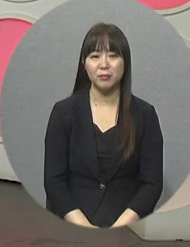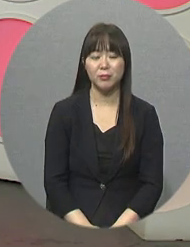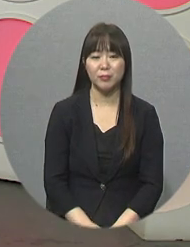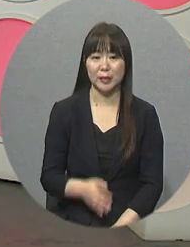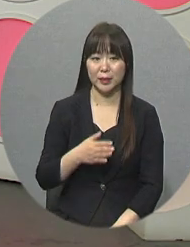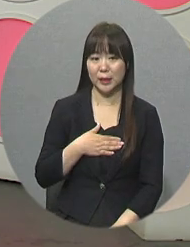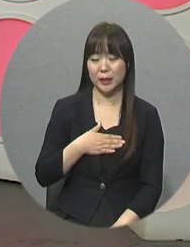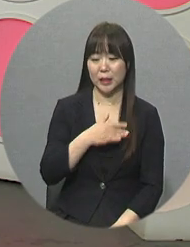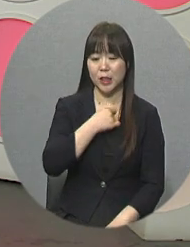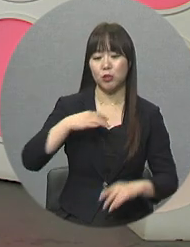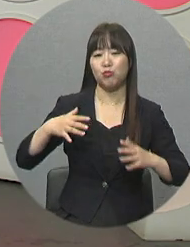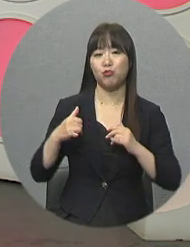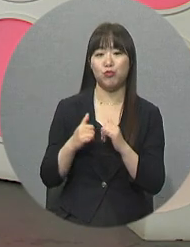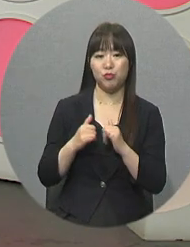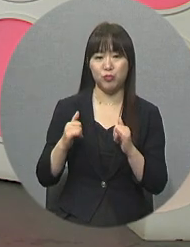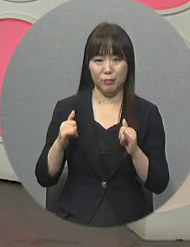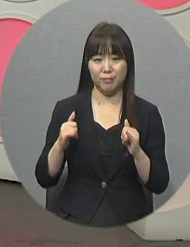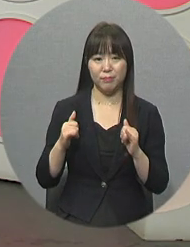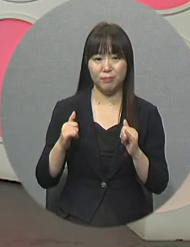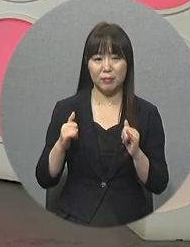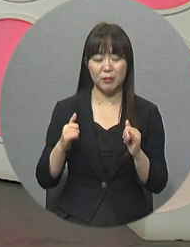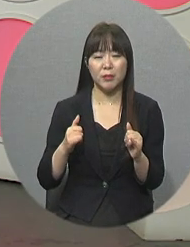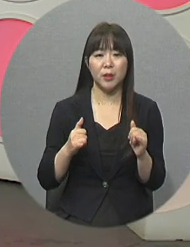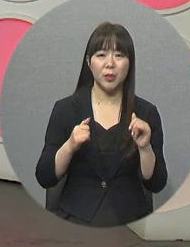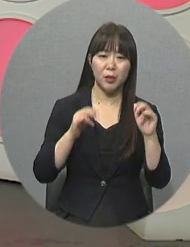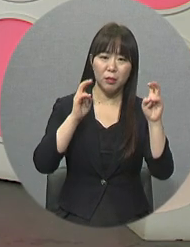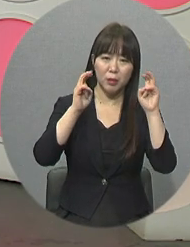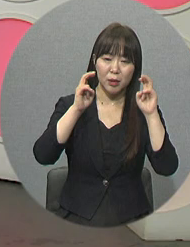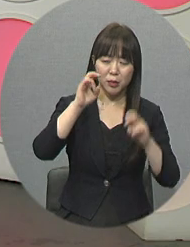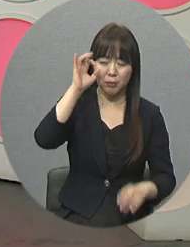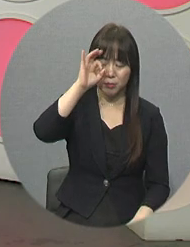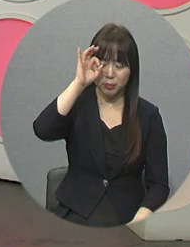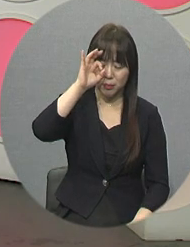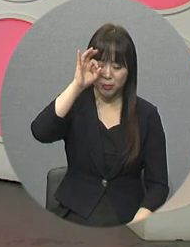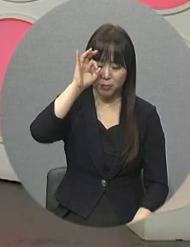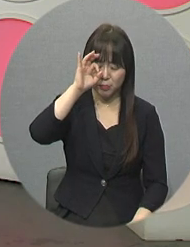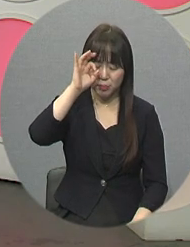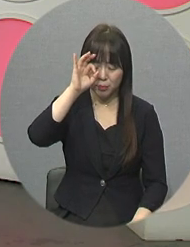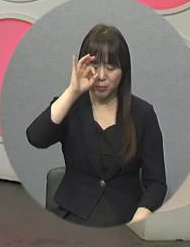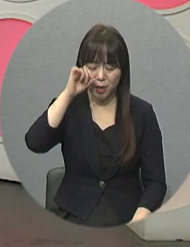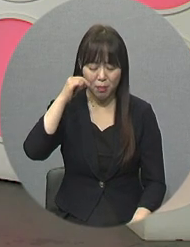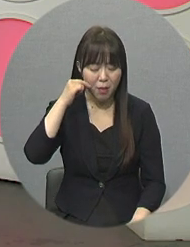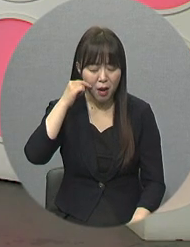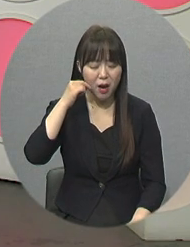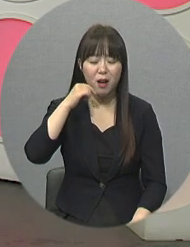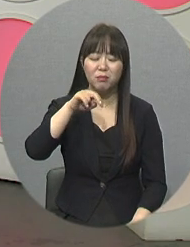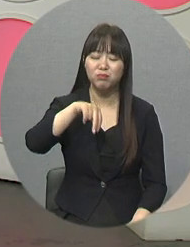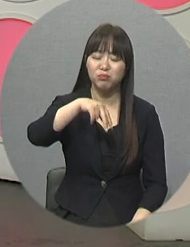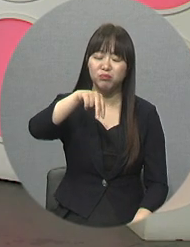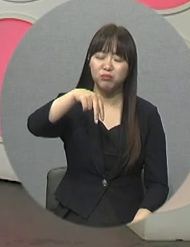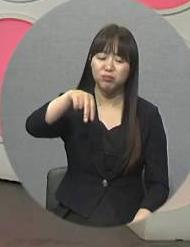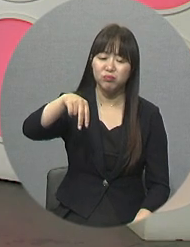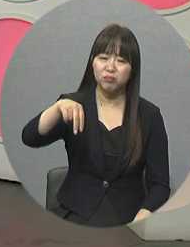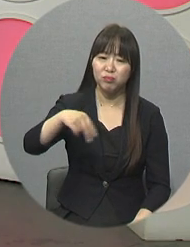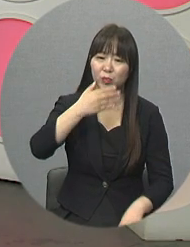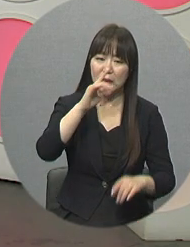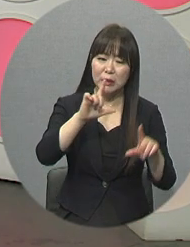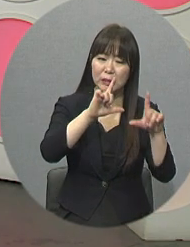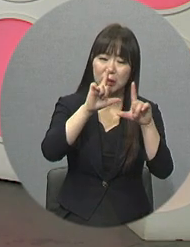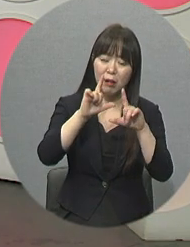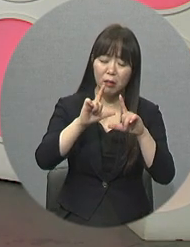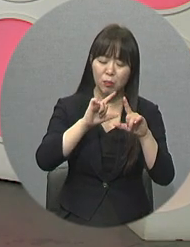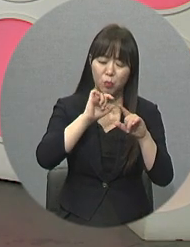중국 동포인 저는 한때 직장을 못 찾아 방황을 했고요. 녹록지 않은 세상살이를